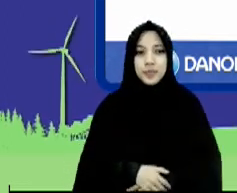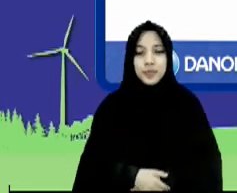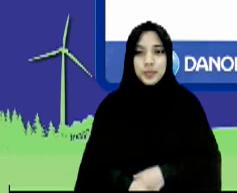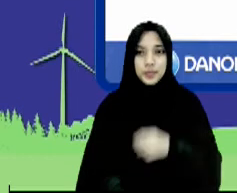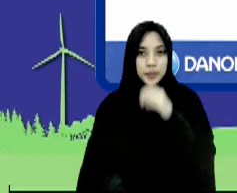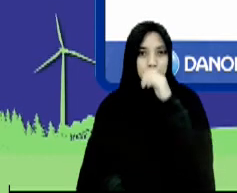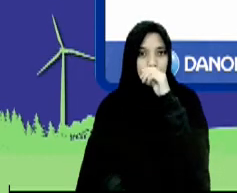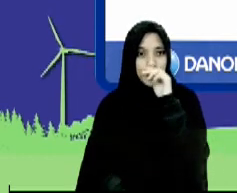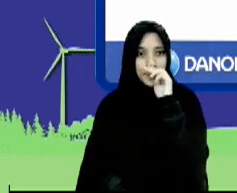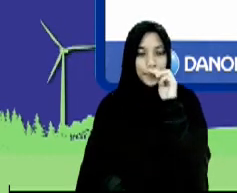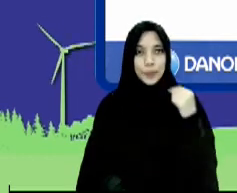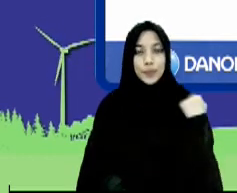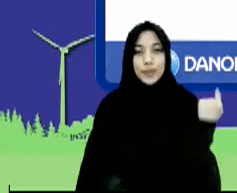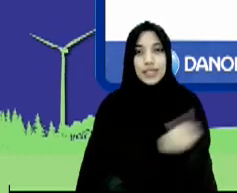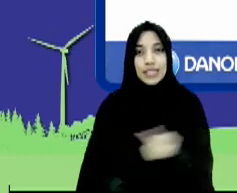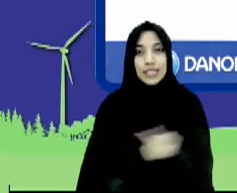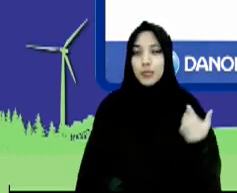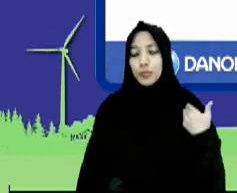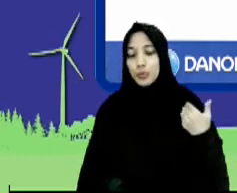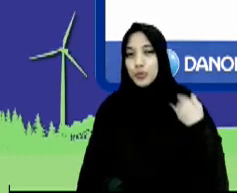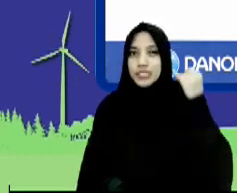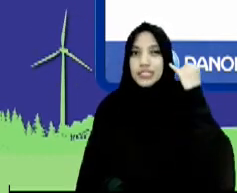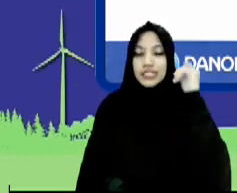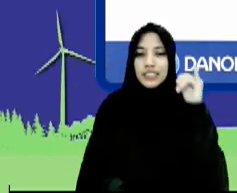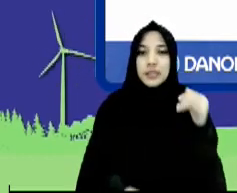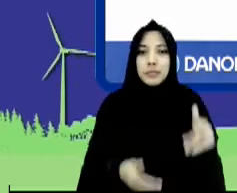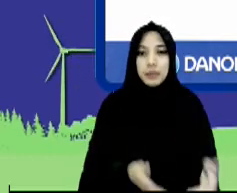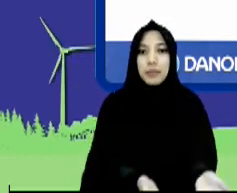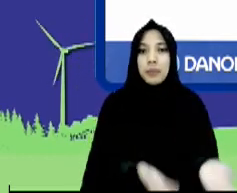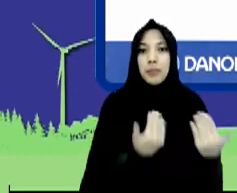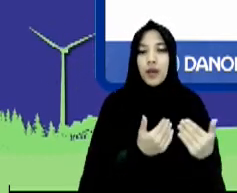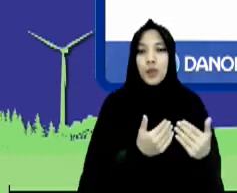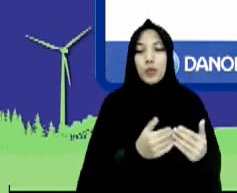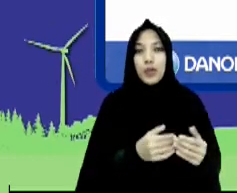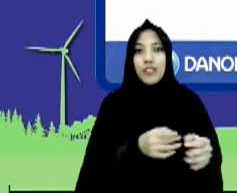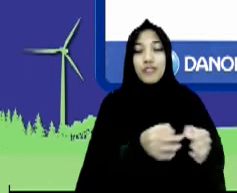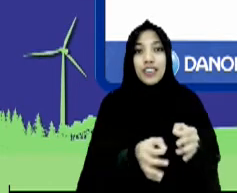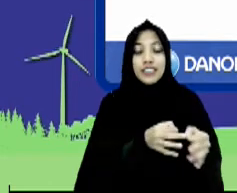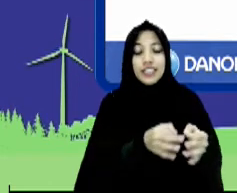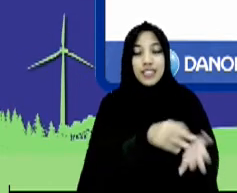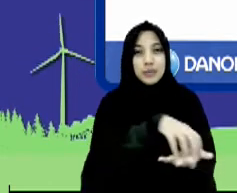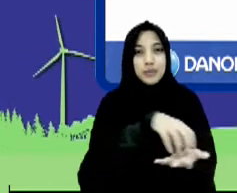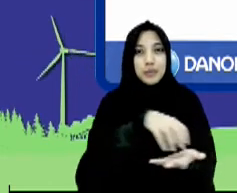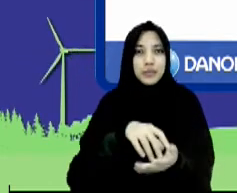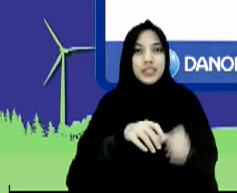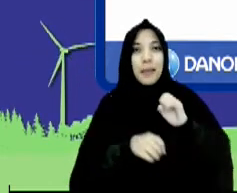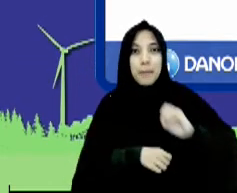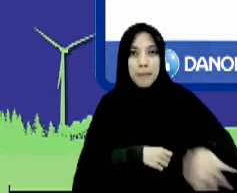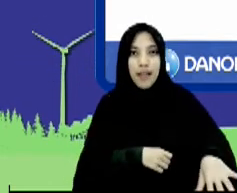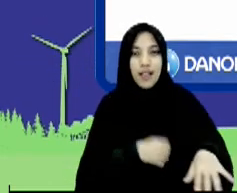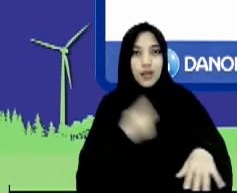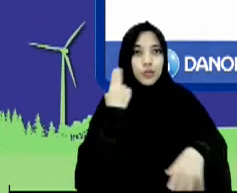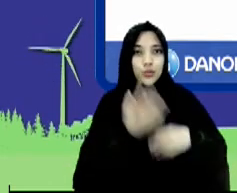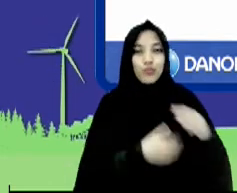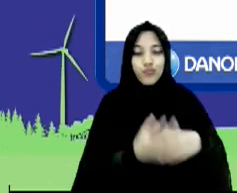inisiatif terkait Membangun fasilitas pengelolaan sampah secara terpadu gitu kan di skala Kabupaten ee saat ini sudah ada di Lamongan